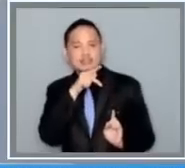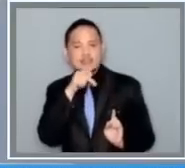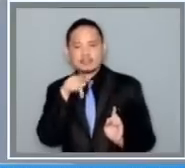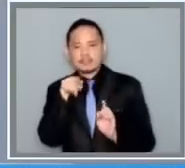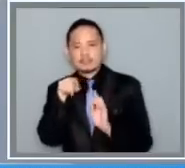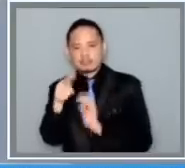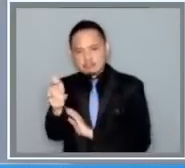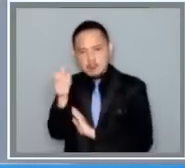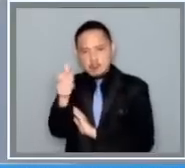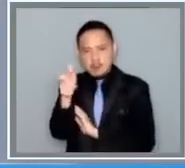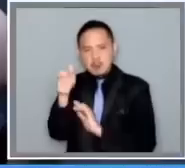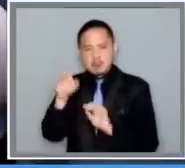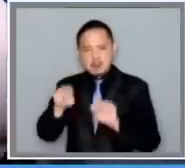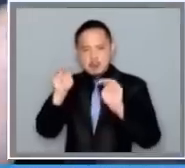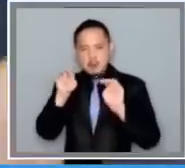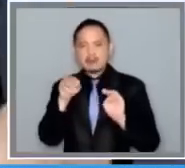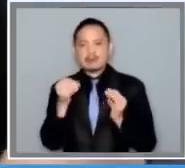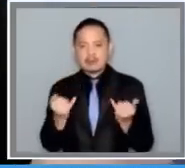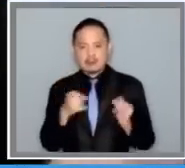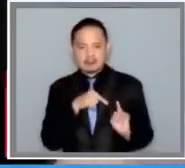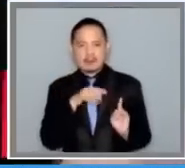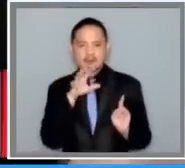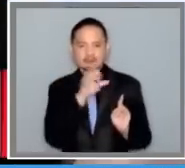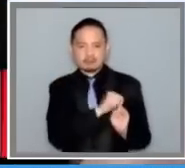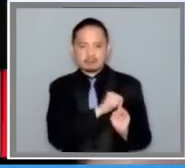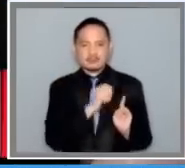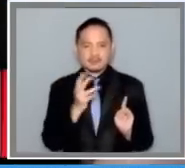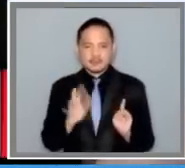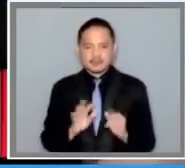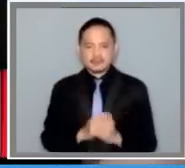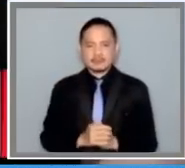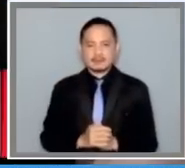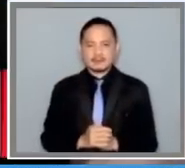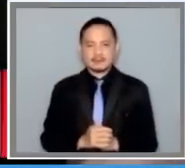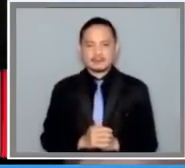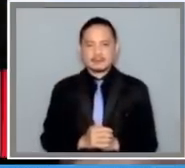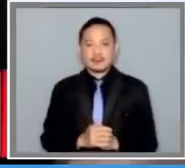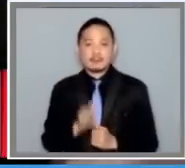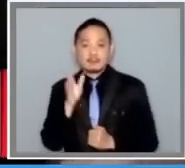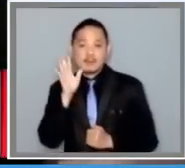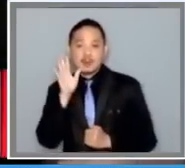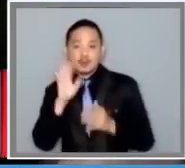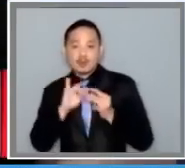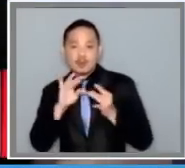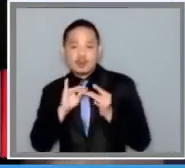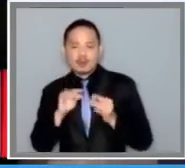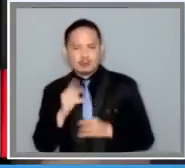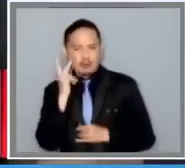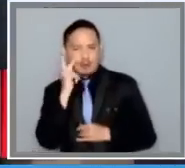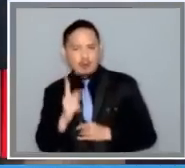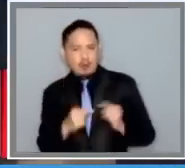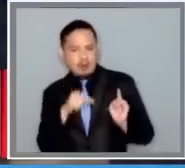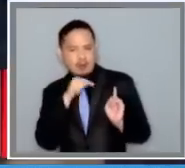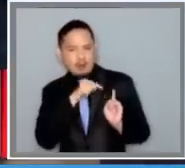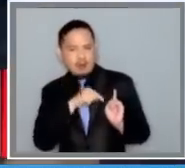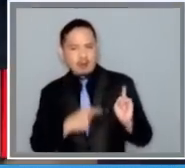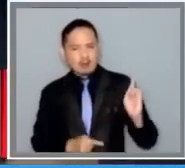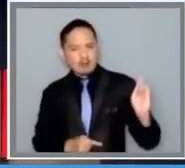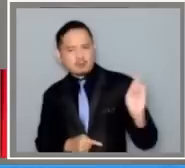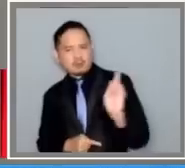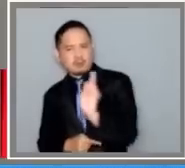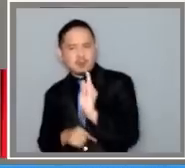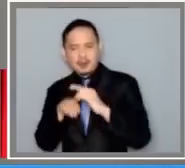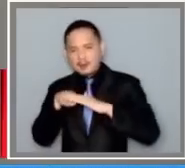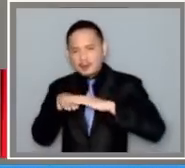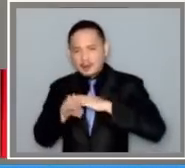sa Malabon. Sabi po ng ina ng isang biktima, pumasok sa loob ng bahay nila ang suspect at pinagbabaril ang kaniyang anak